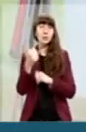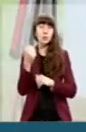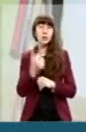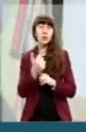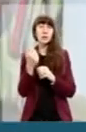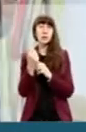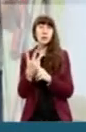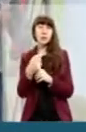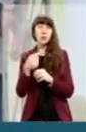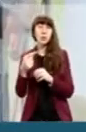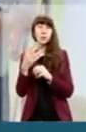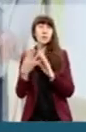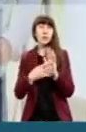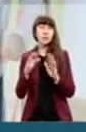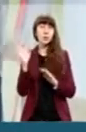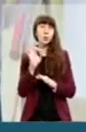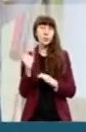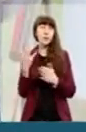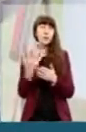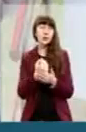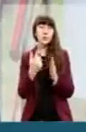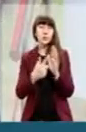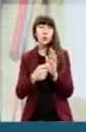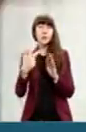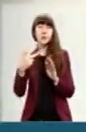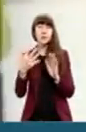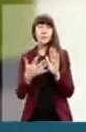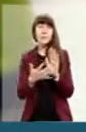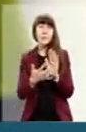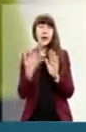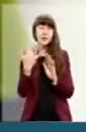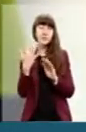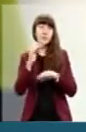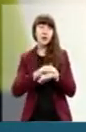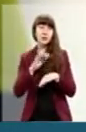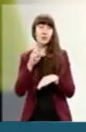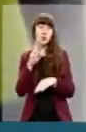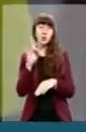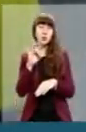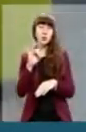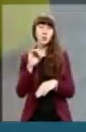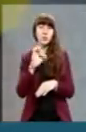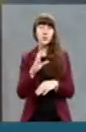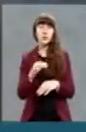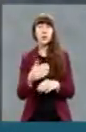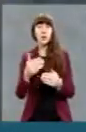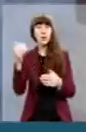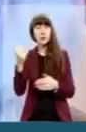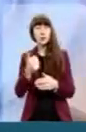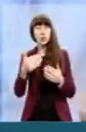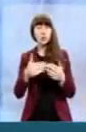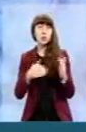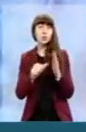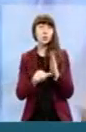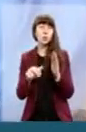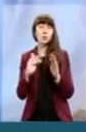с 13 по 19 октября выявлено 735 случаев COVID-19. На прошедшей неделе эта цифра равнялась 678, и заболеваемость